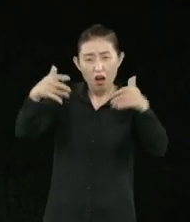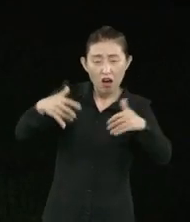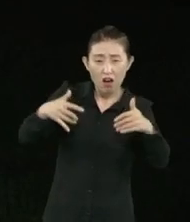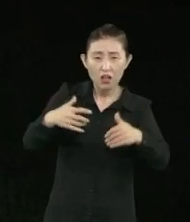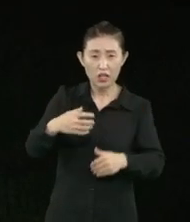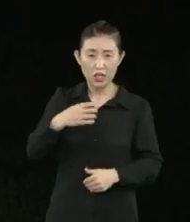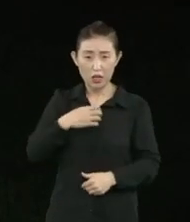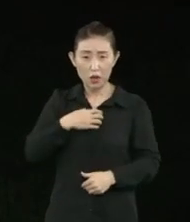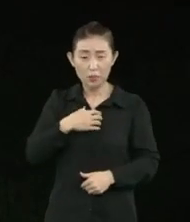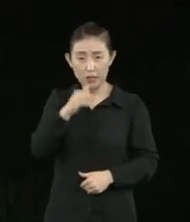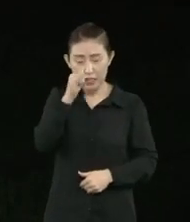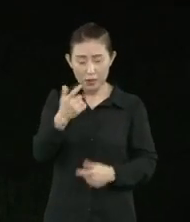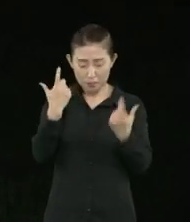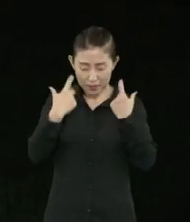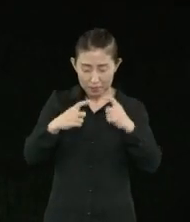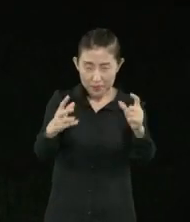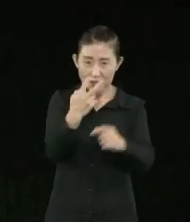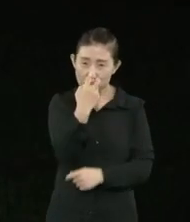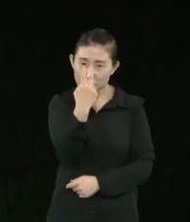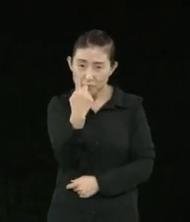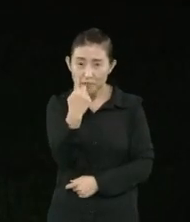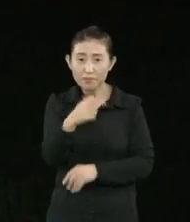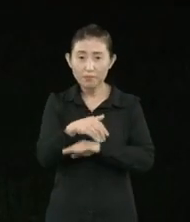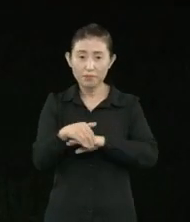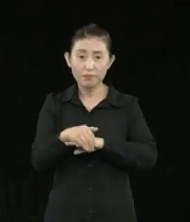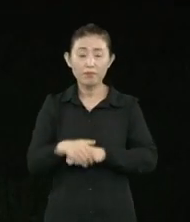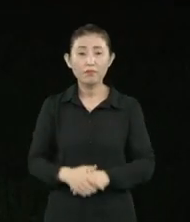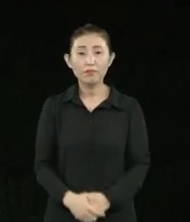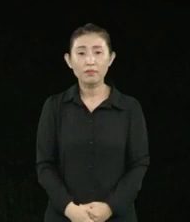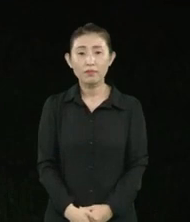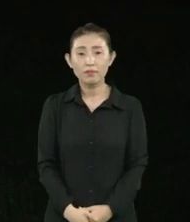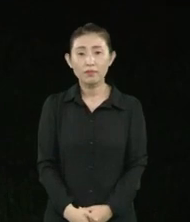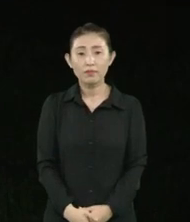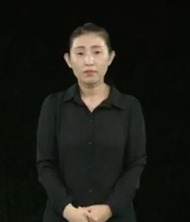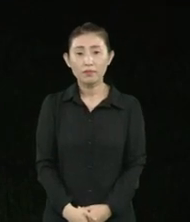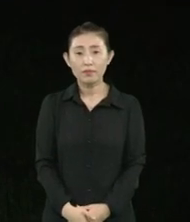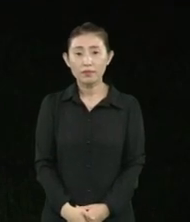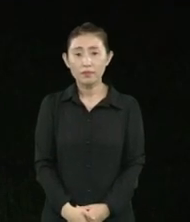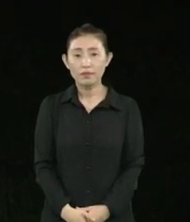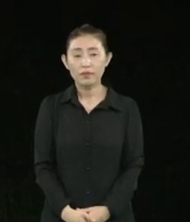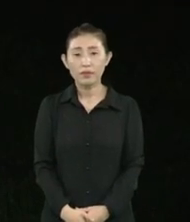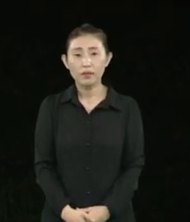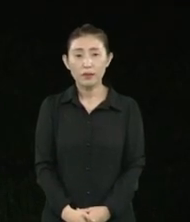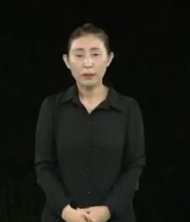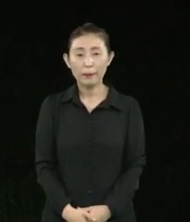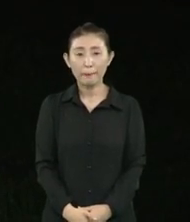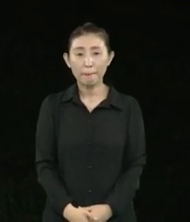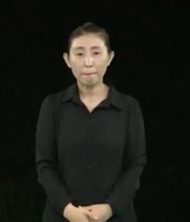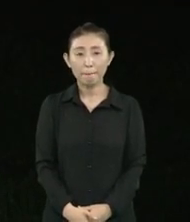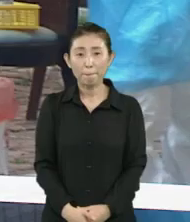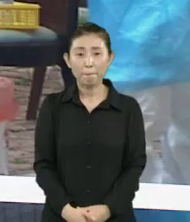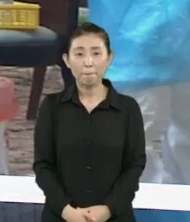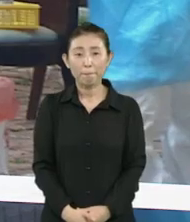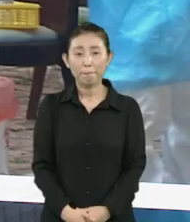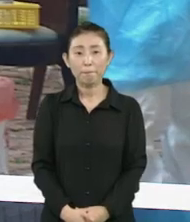24시간 비상 세계를 가동하기로 했습니다 지금까지 갑천 해서 tjb 김소진 입니다